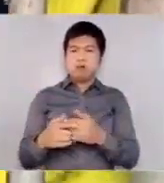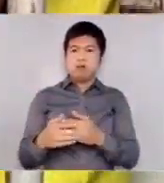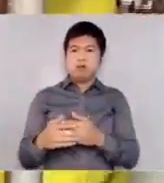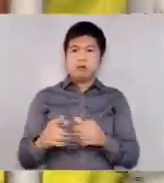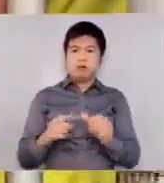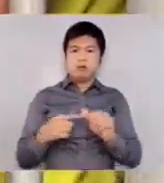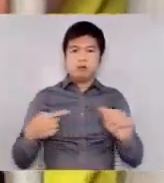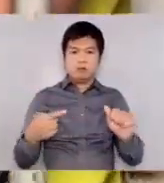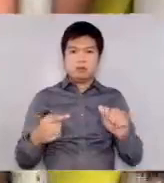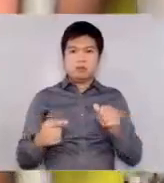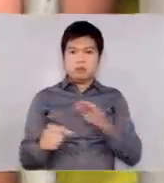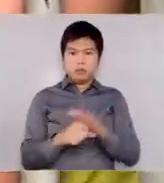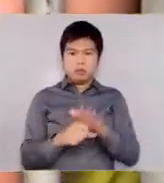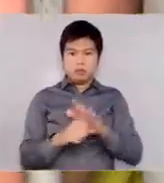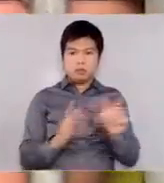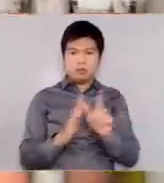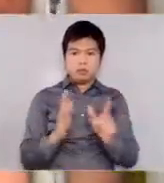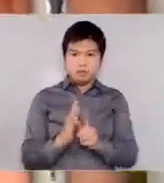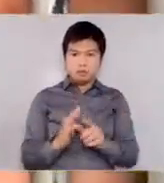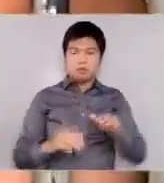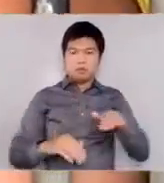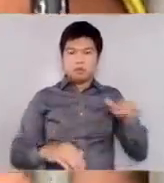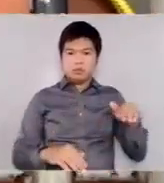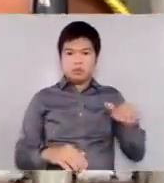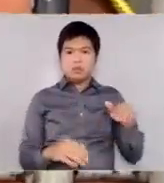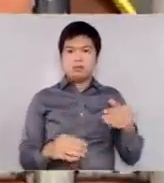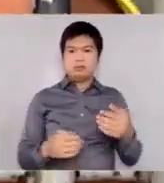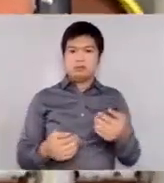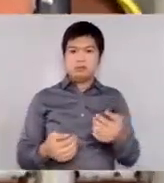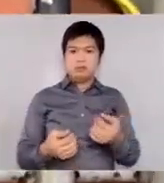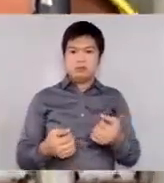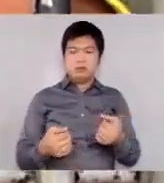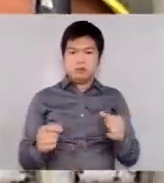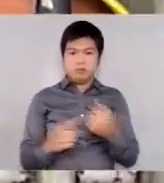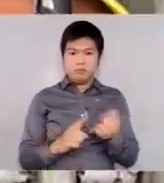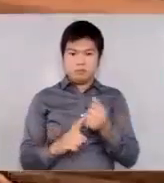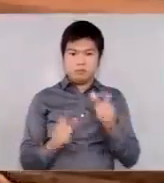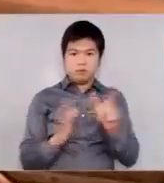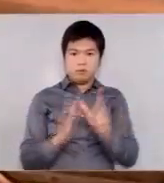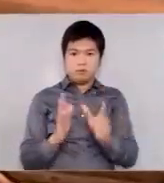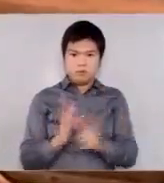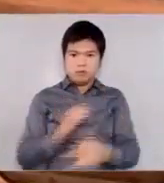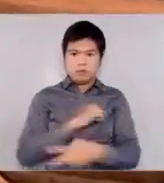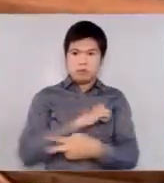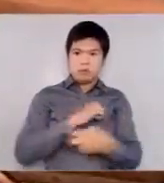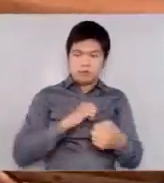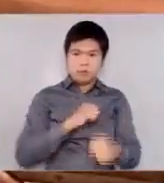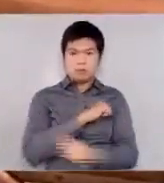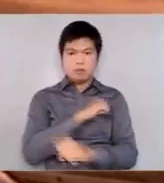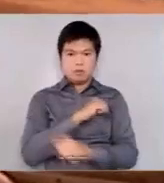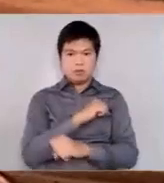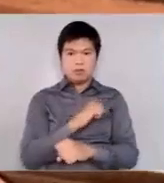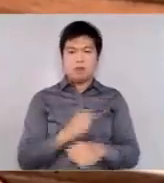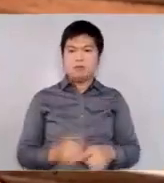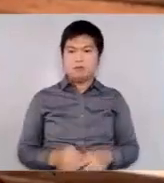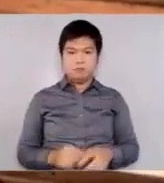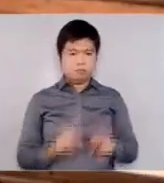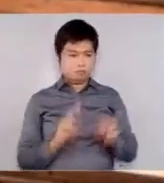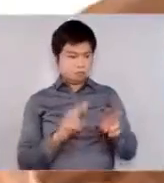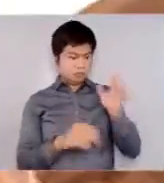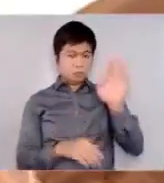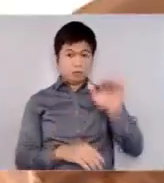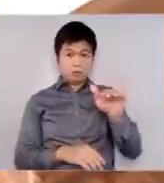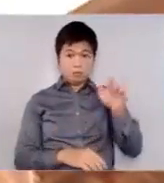abuse law, safe space act at robbery. Paalala naman ng PNP sa mga magulang, bantayan ang paggamit ng mga anak ng social